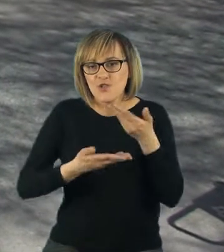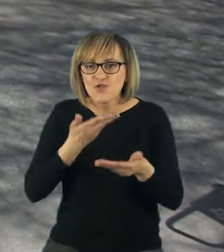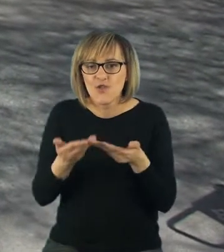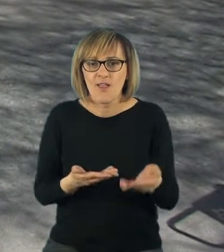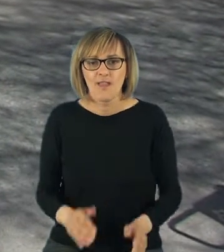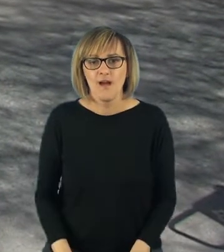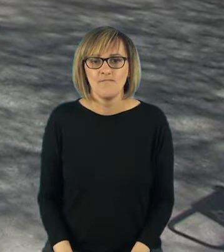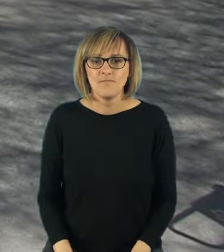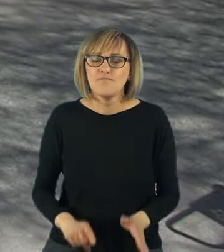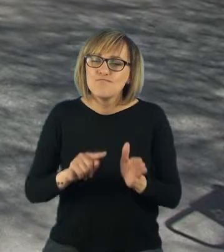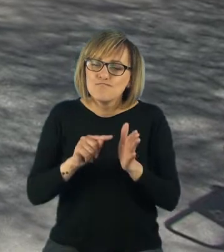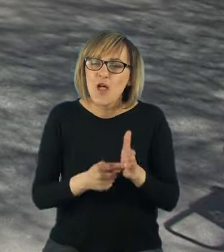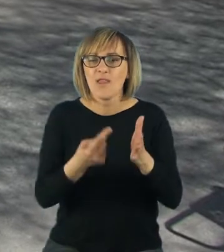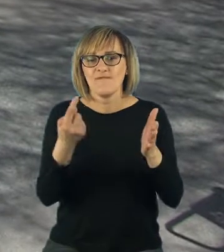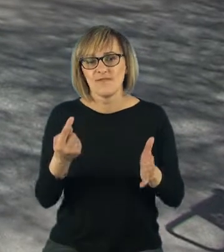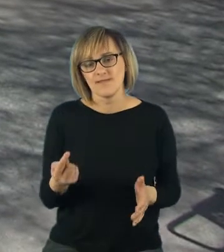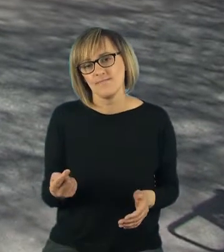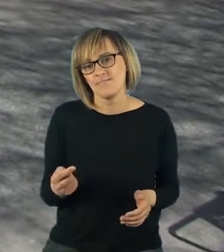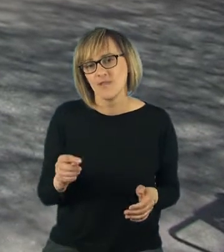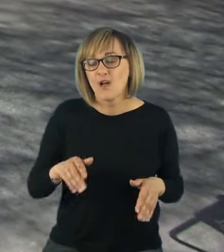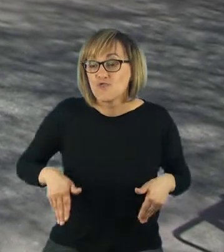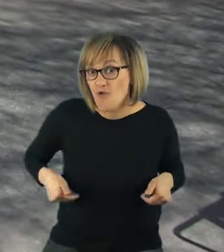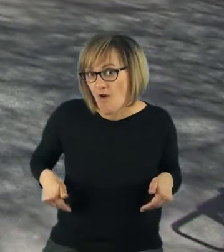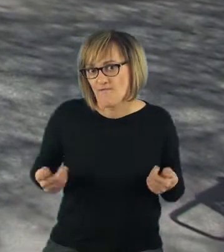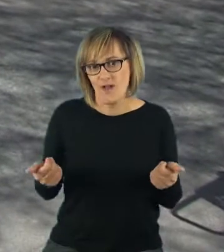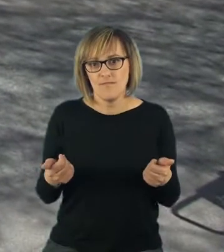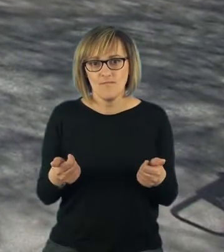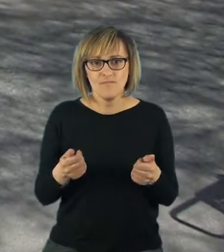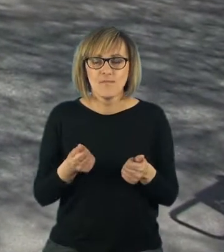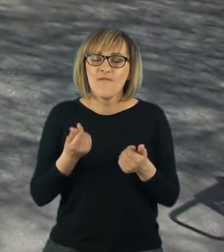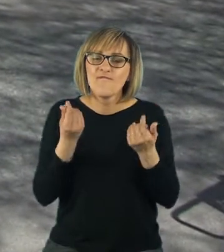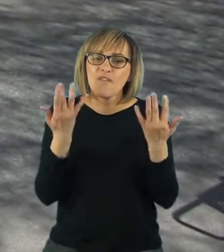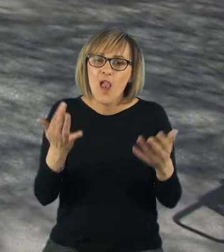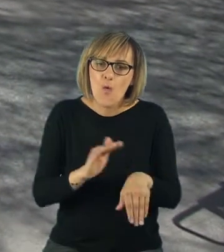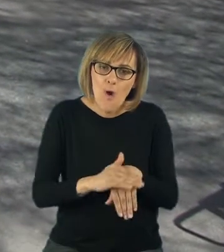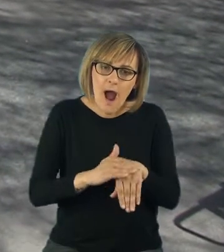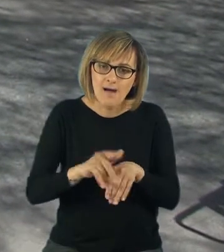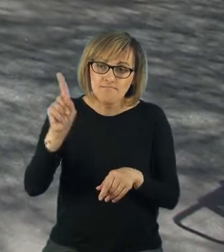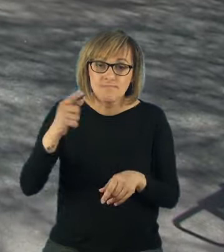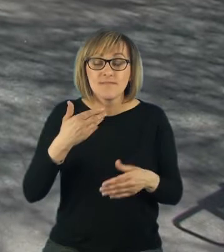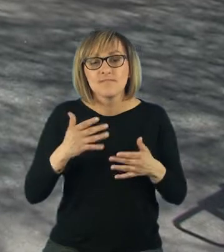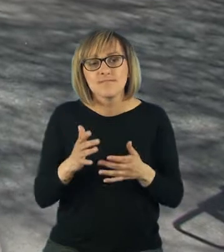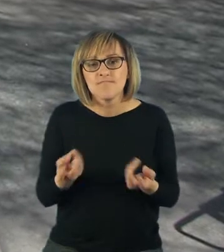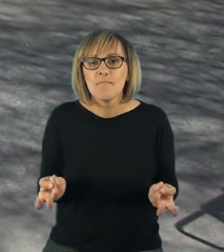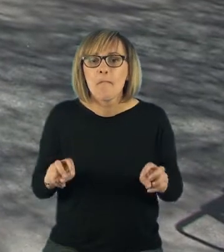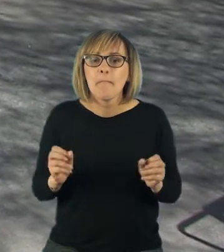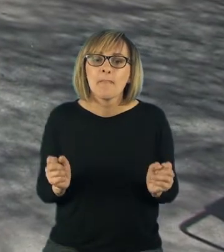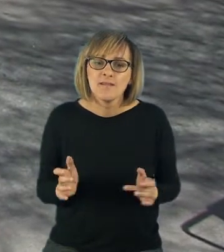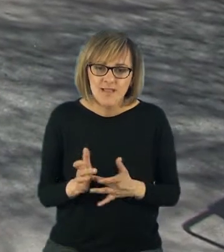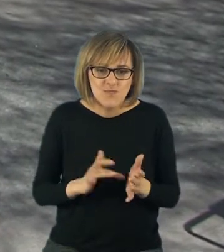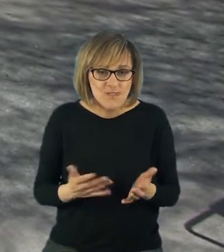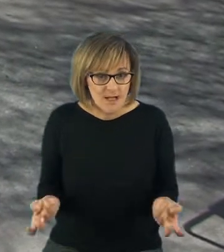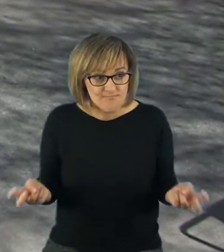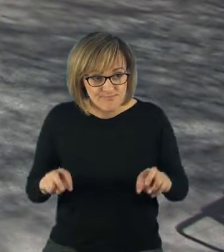życzenia. Przede wszystkim zdrowia, wiele łask od zmartwychwstałego